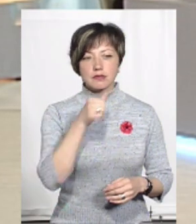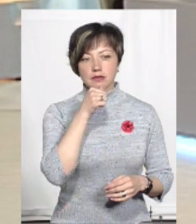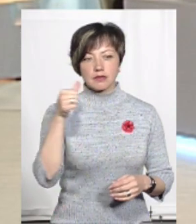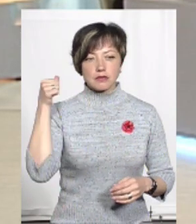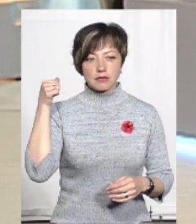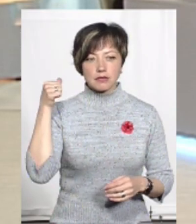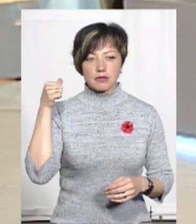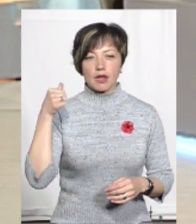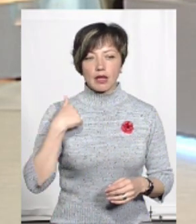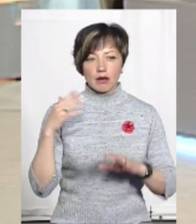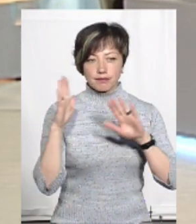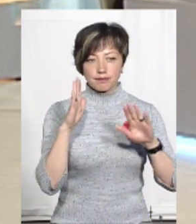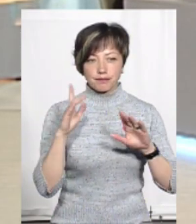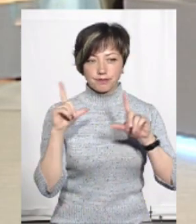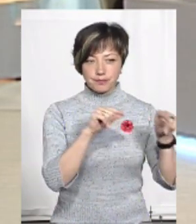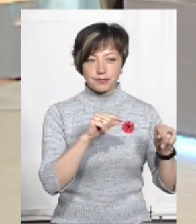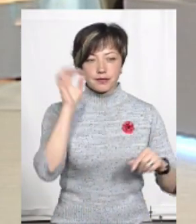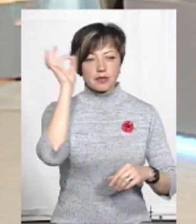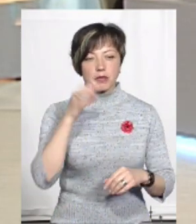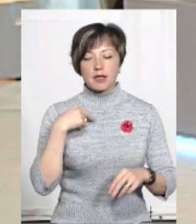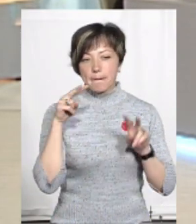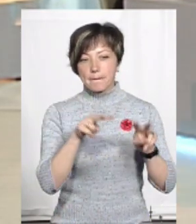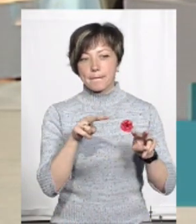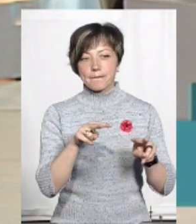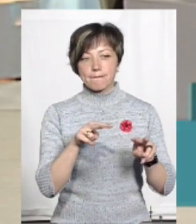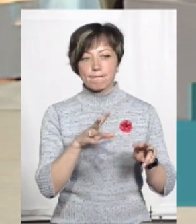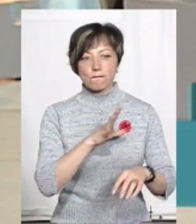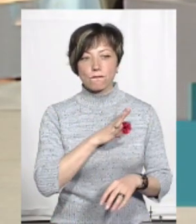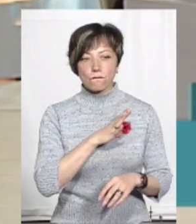рік, будучи у Німеччині, я мав нагоду спостерігати,